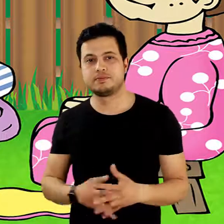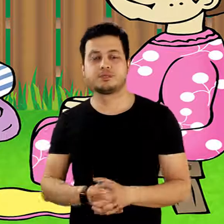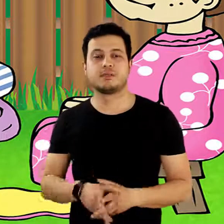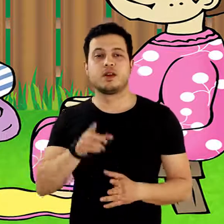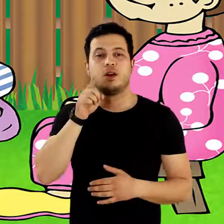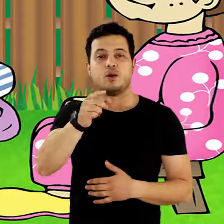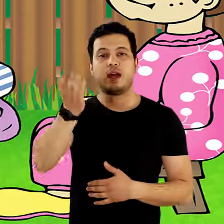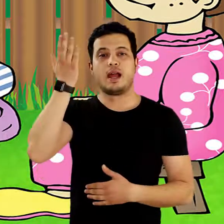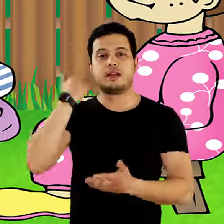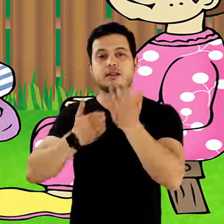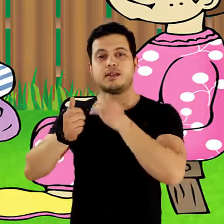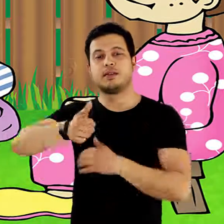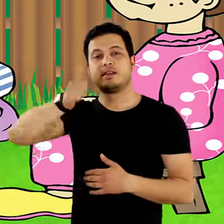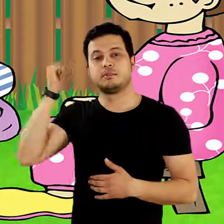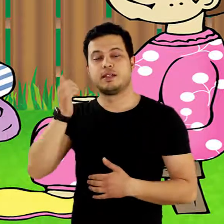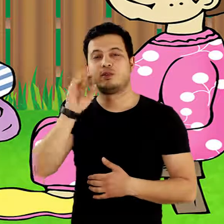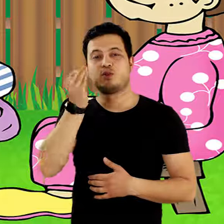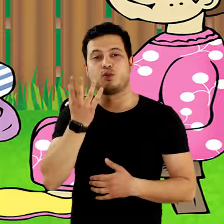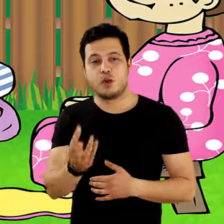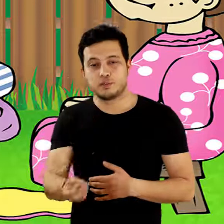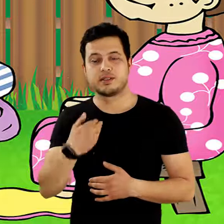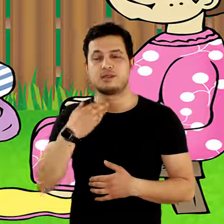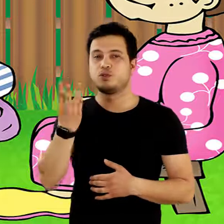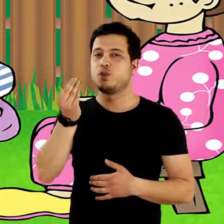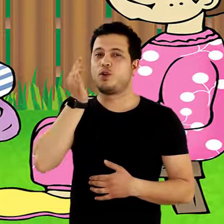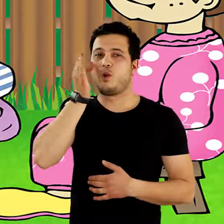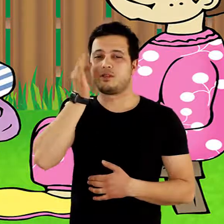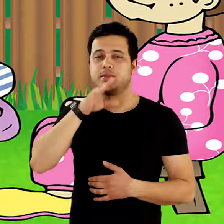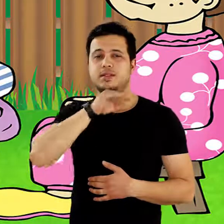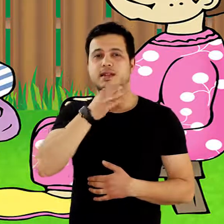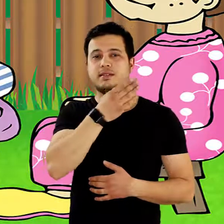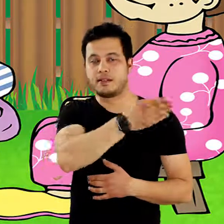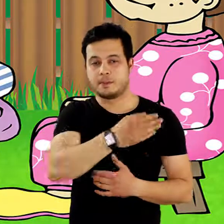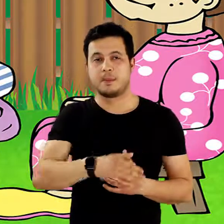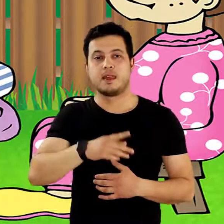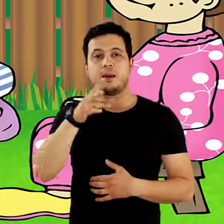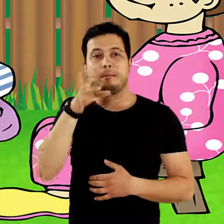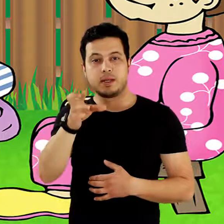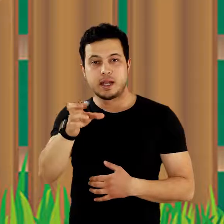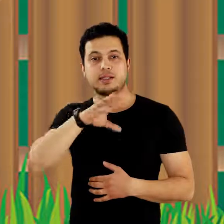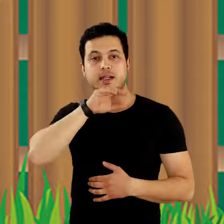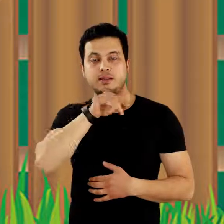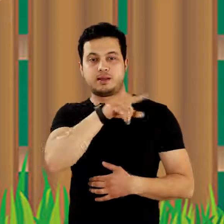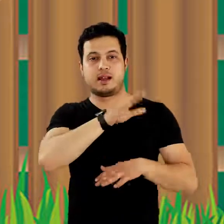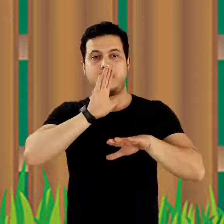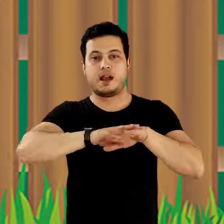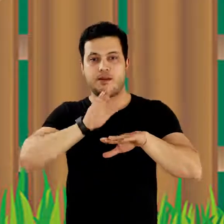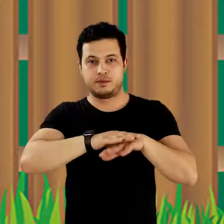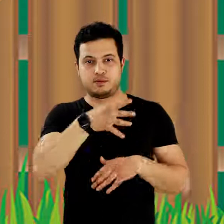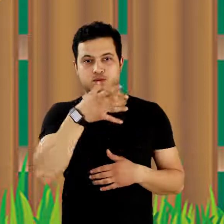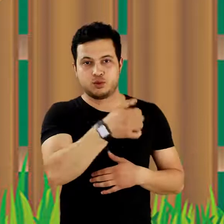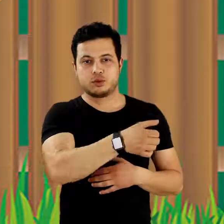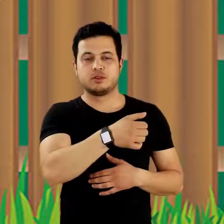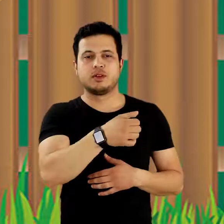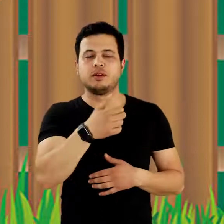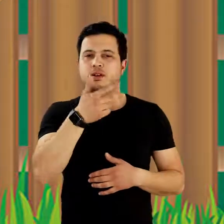o zamanda çocuk olmayı da çok ama çok özlemişti. Pınar dedesinin ellerini tutarak...